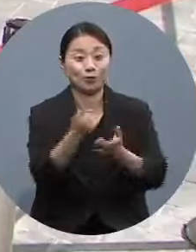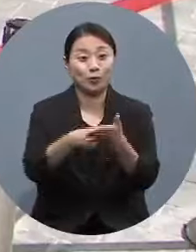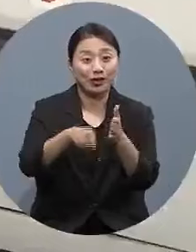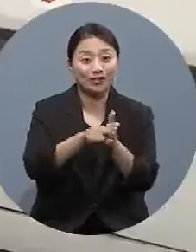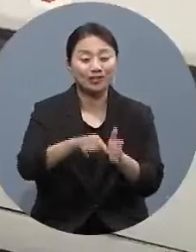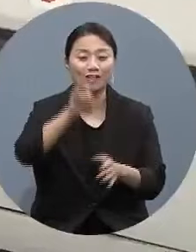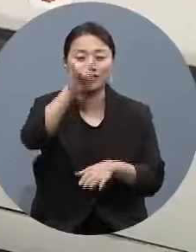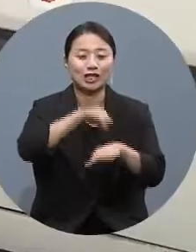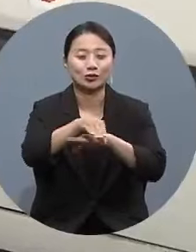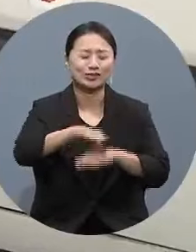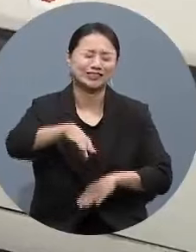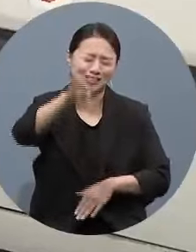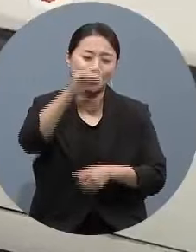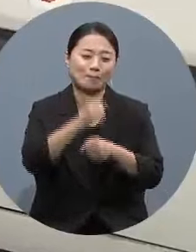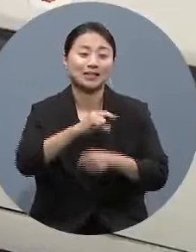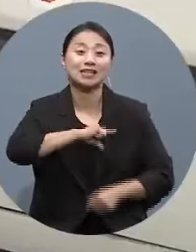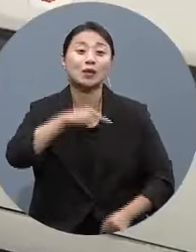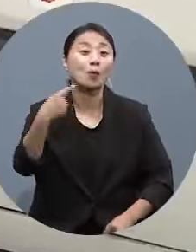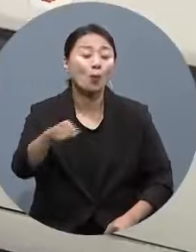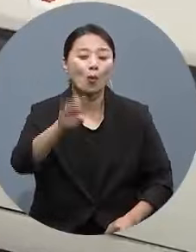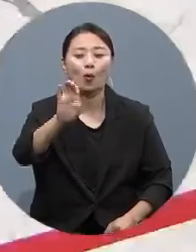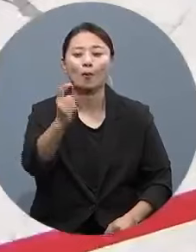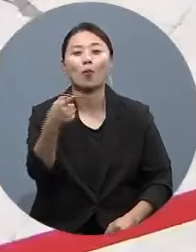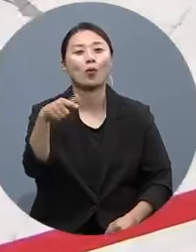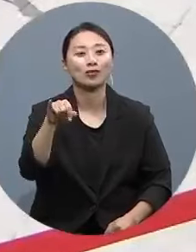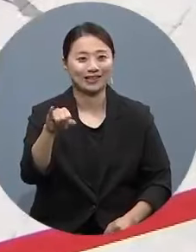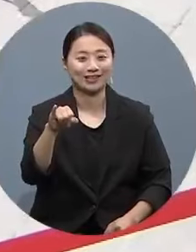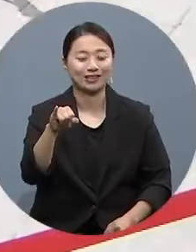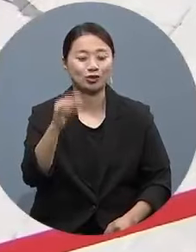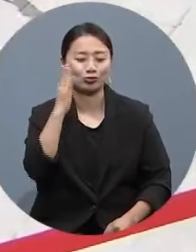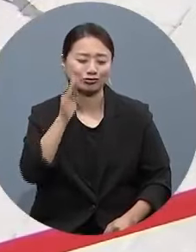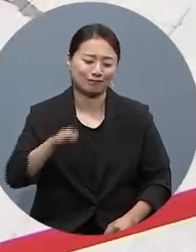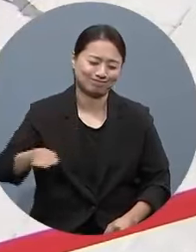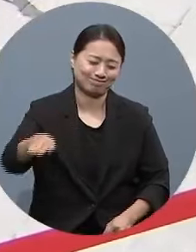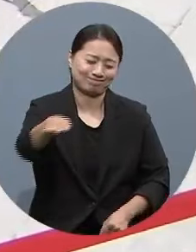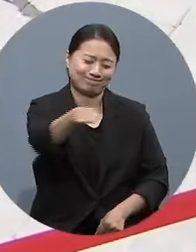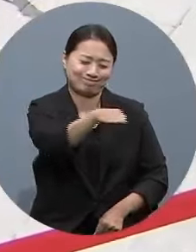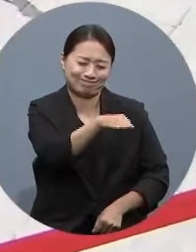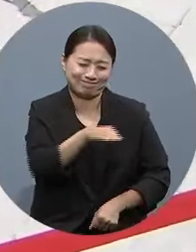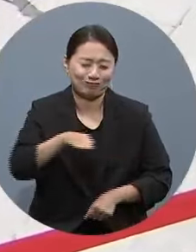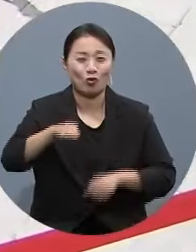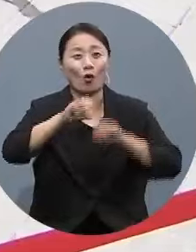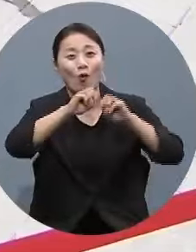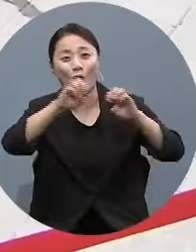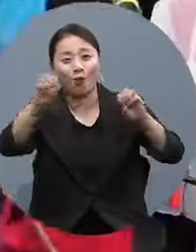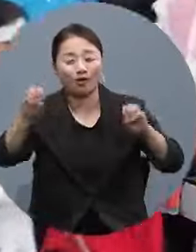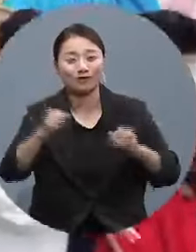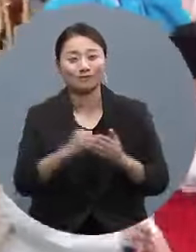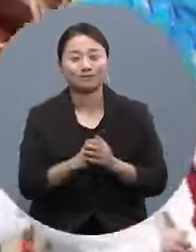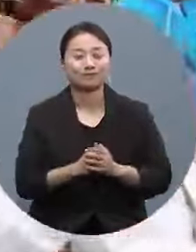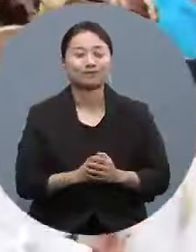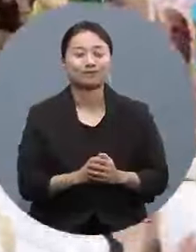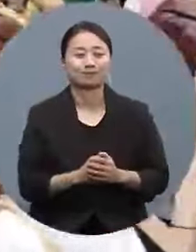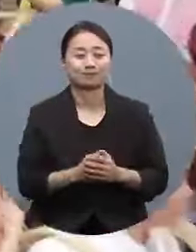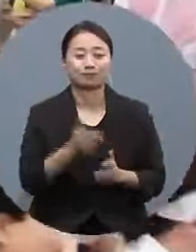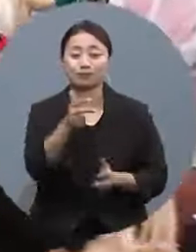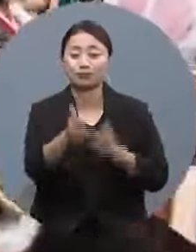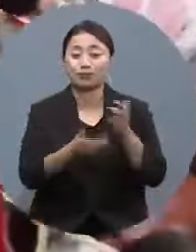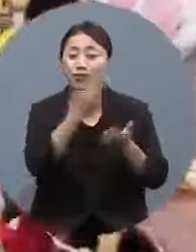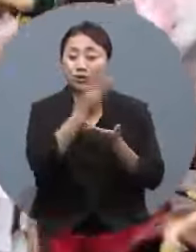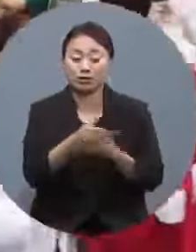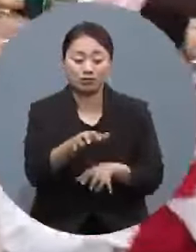위해 현대자동차의 첫 상용 생산품인 포니가 울산 전역을 돌며 축제를 홍보합니다. 주요